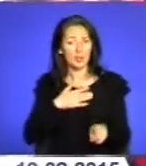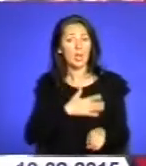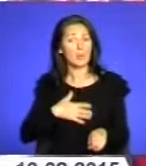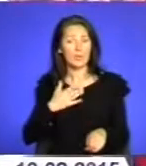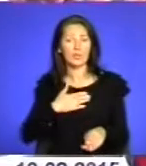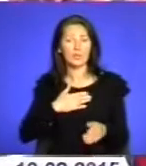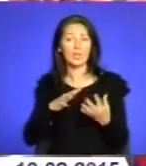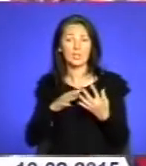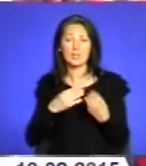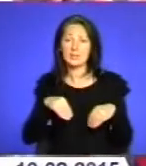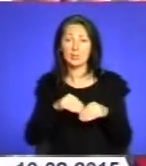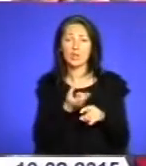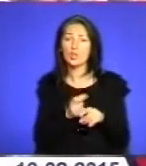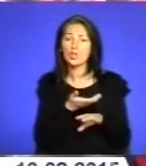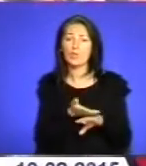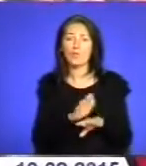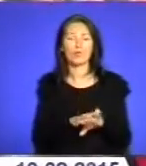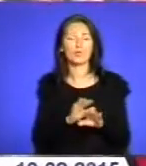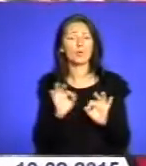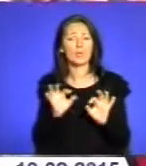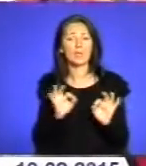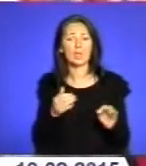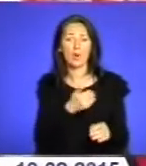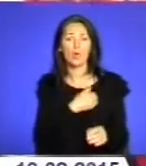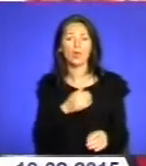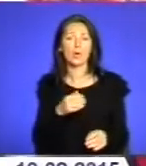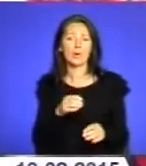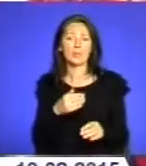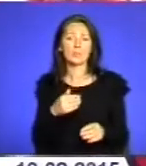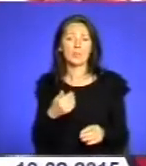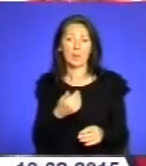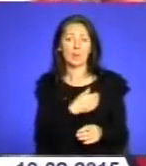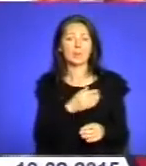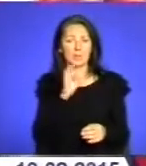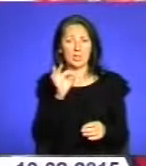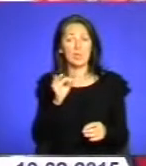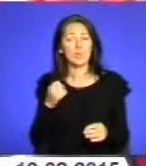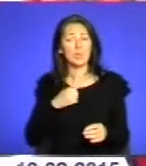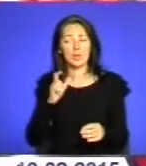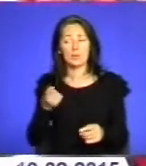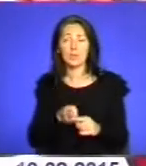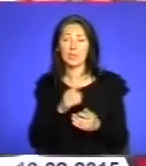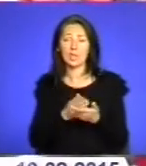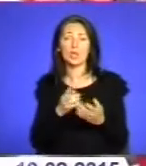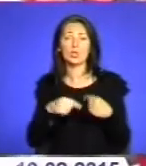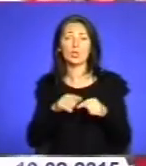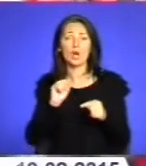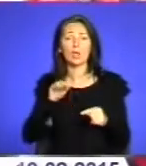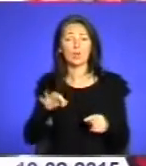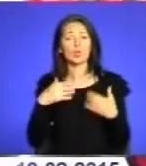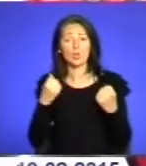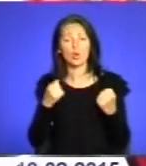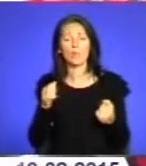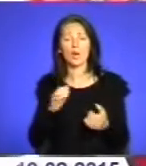переказати. Хочу побажати тим бійцям, які знаходяться в зоні АТО, здоров'я, мирного неба